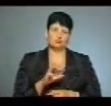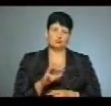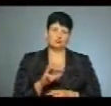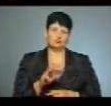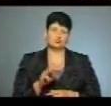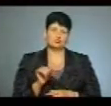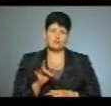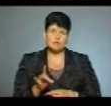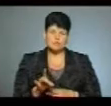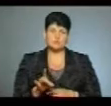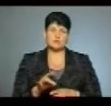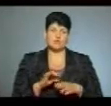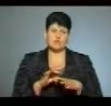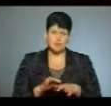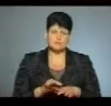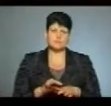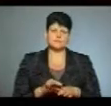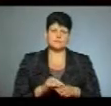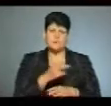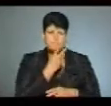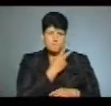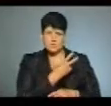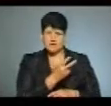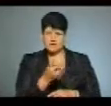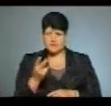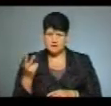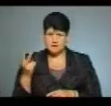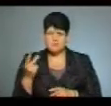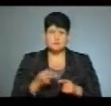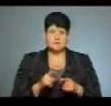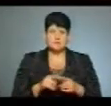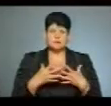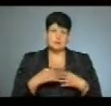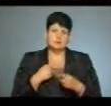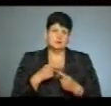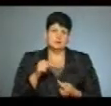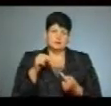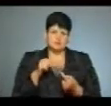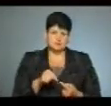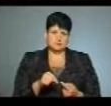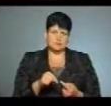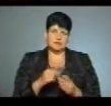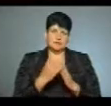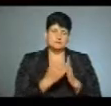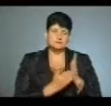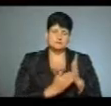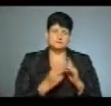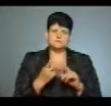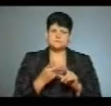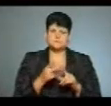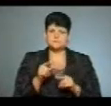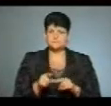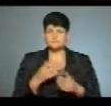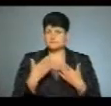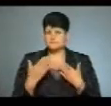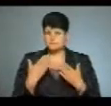перед таборами проводимо. Подивилися, і ці сім'ї нам підійшли, по-перше, за категоріями, по-друге, вони будуть